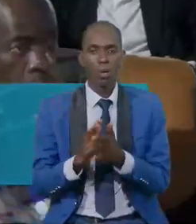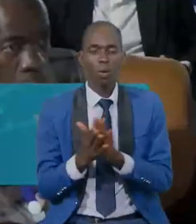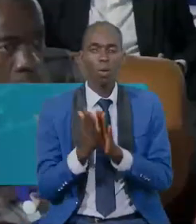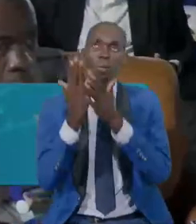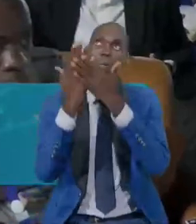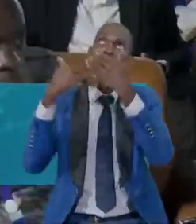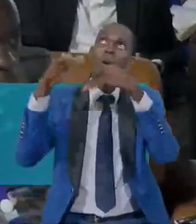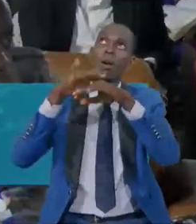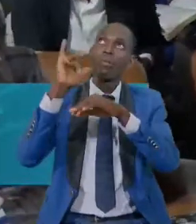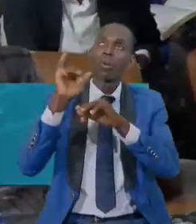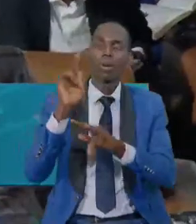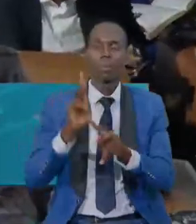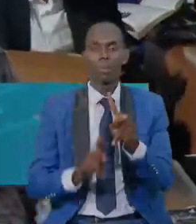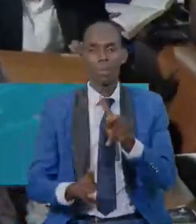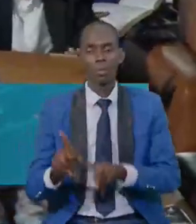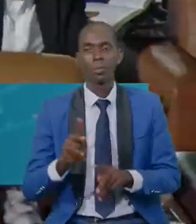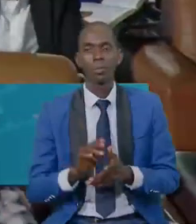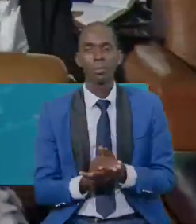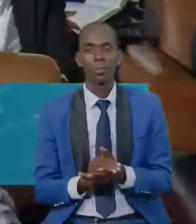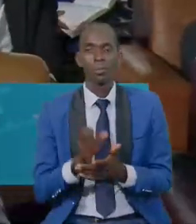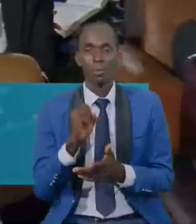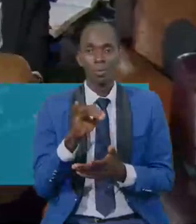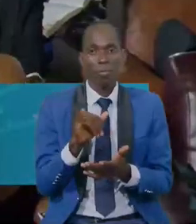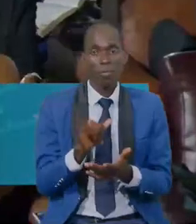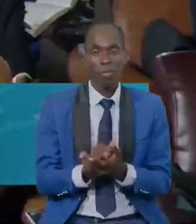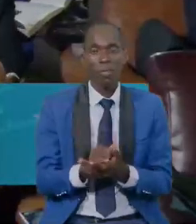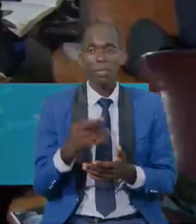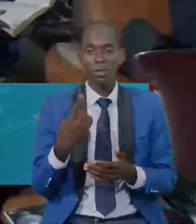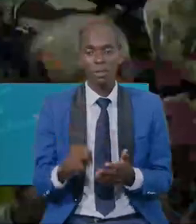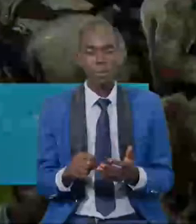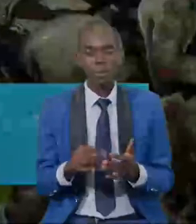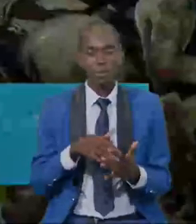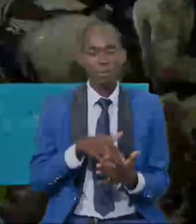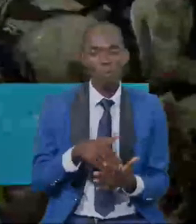Afin que les hommes de la terre deviennent des habitants du ciel.